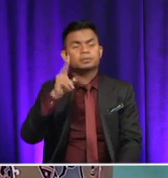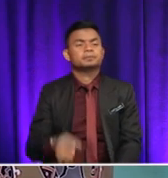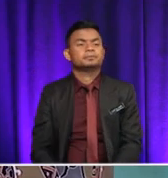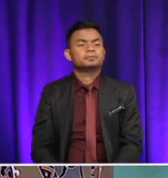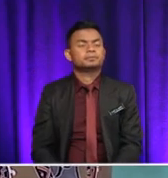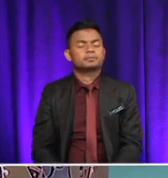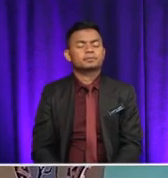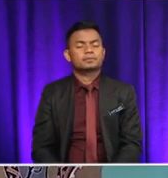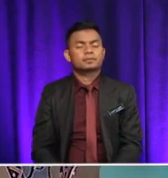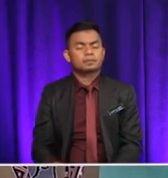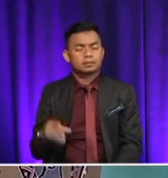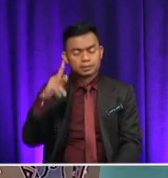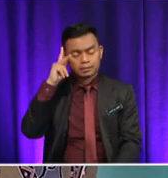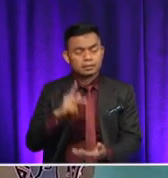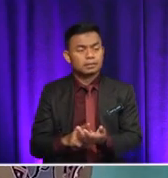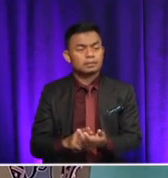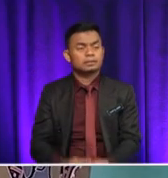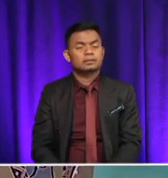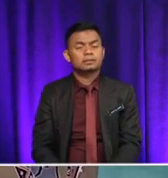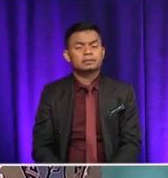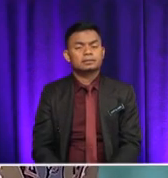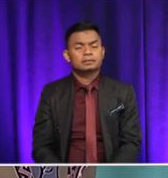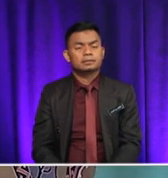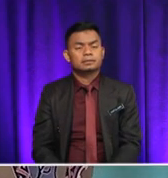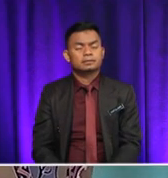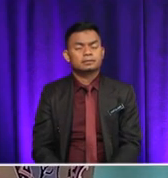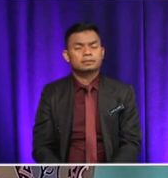kapan kalau dia salah jenis kalian